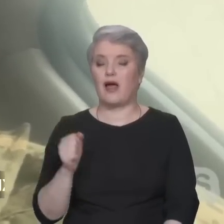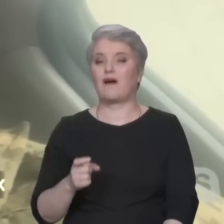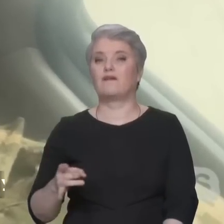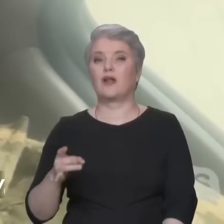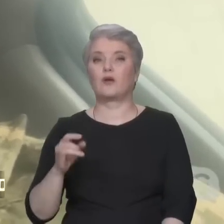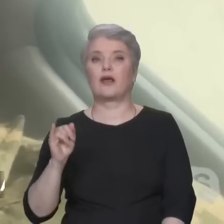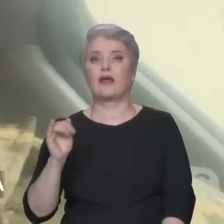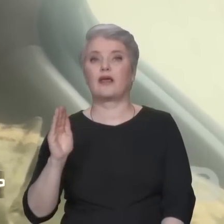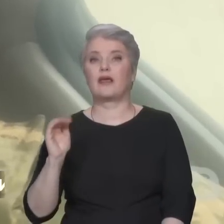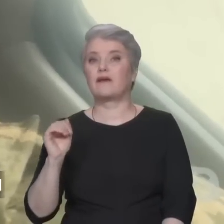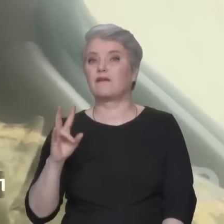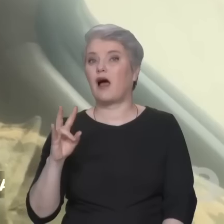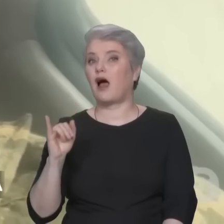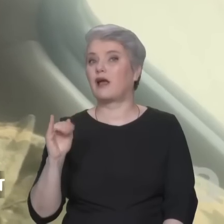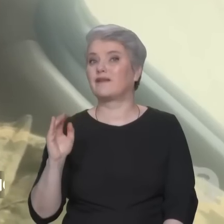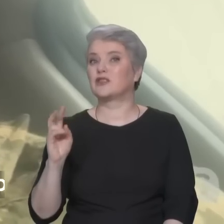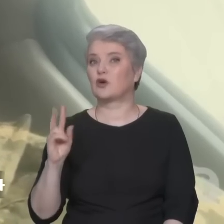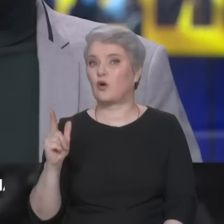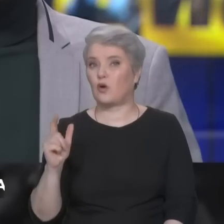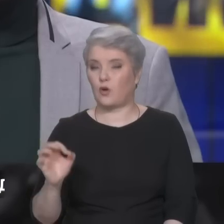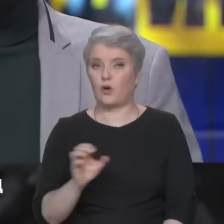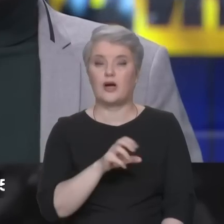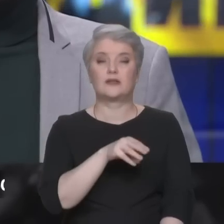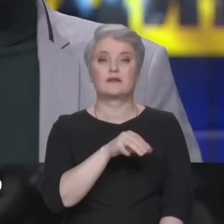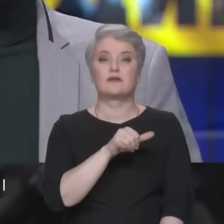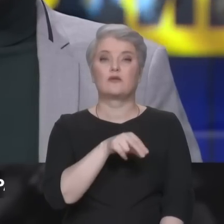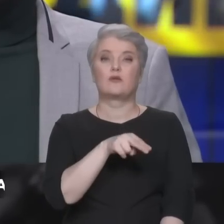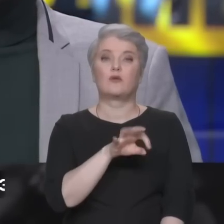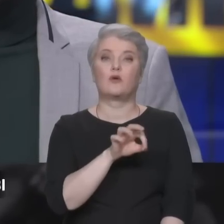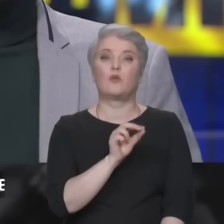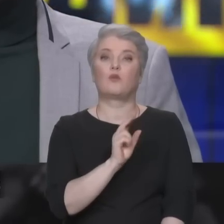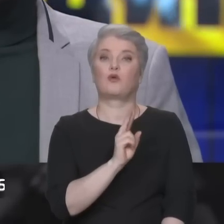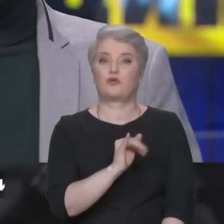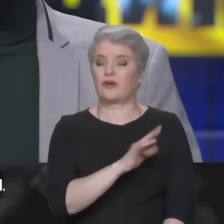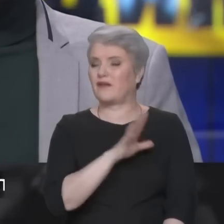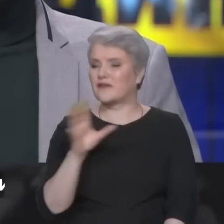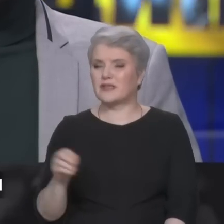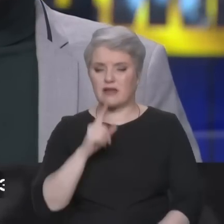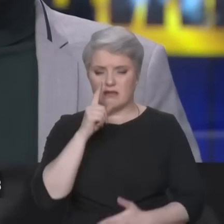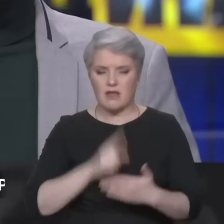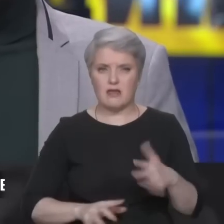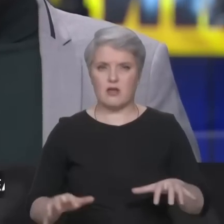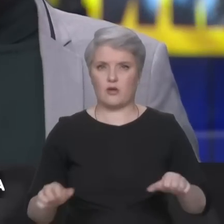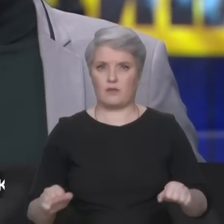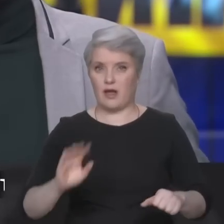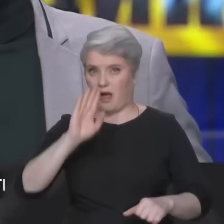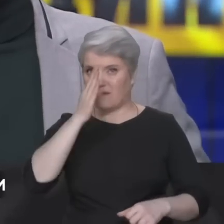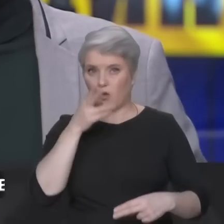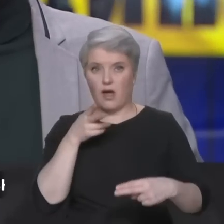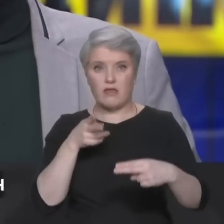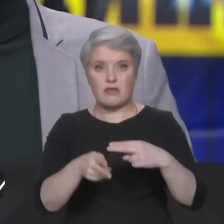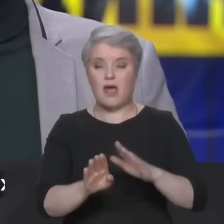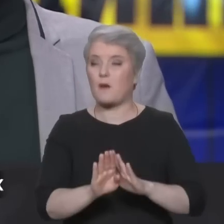районі там Ступочки, тощо. Це все надійно тримається, захищено, ворог не перерізав трасу.